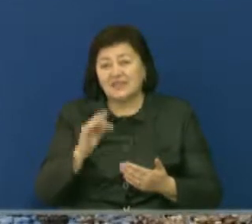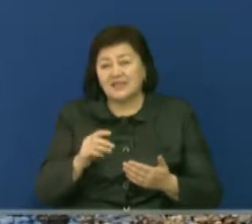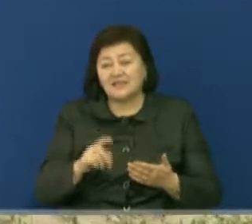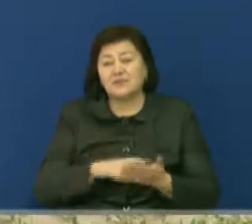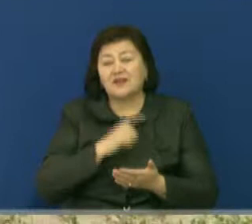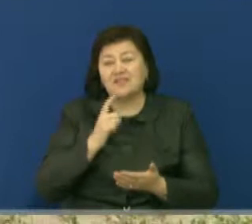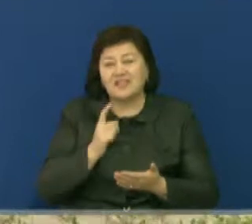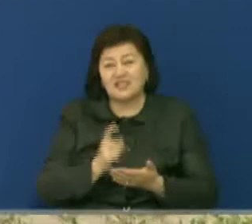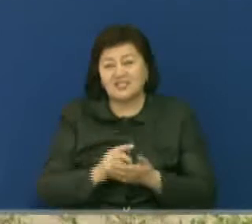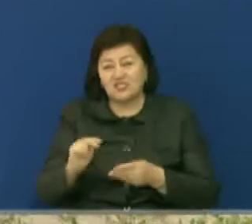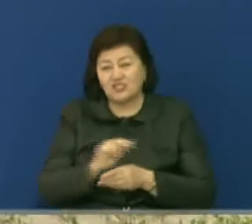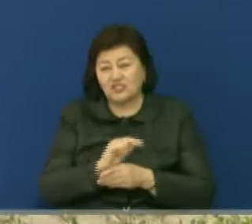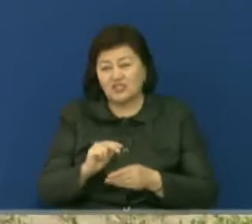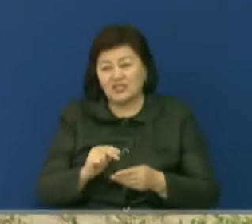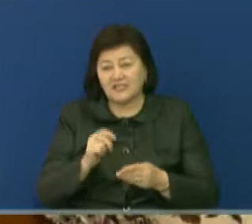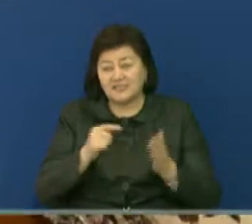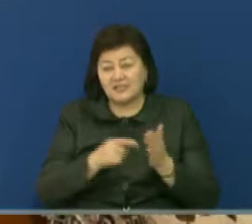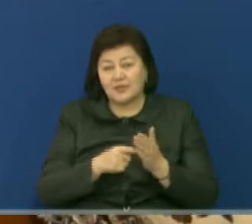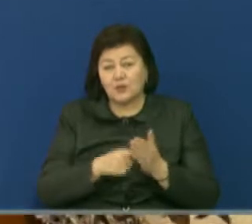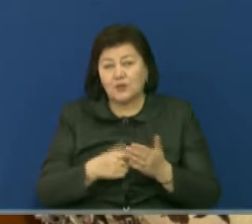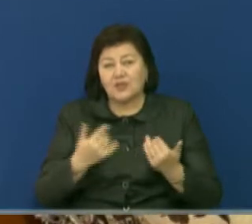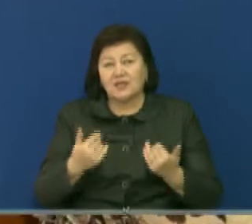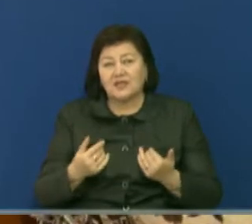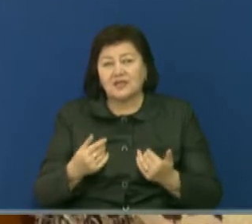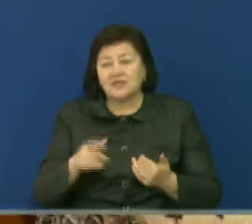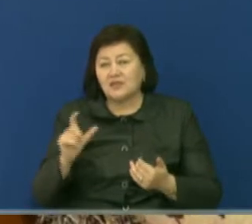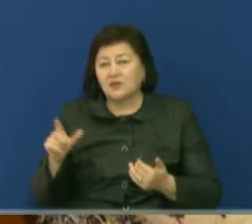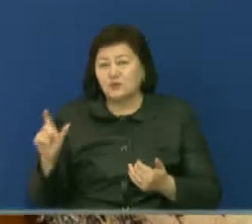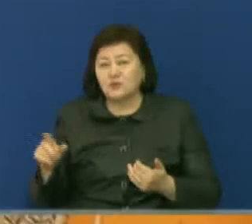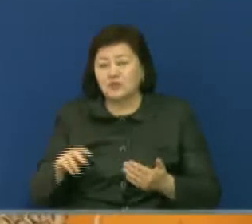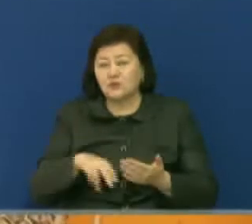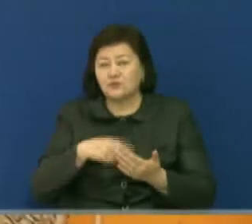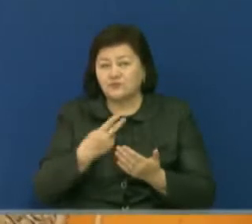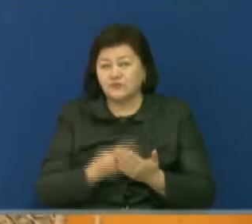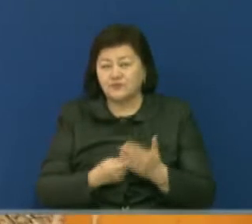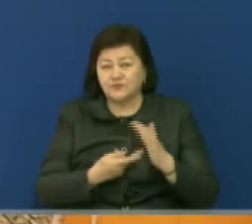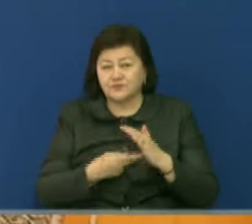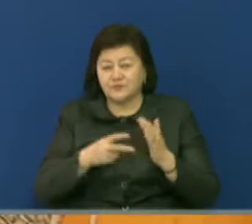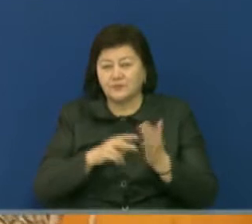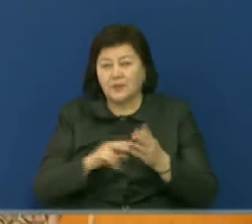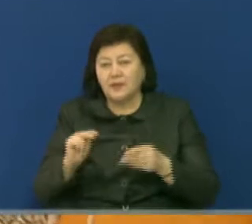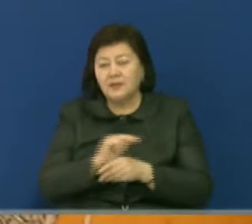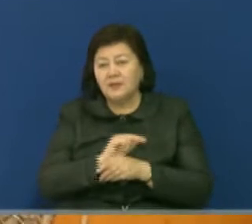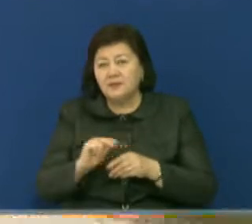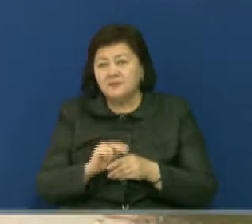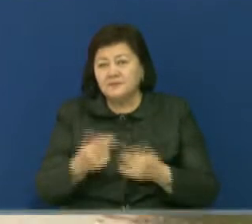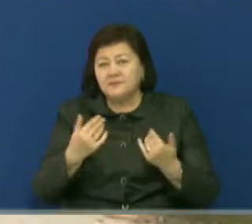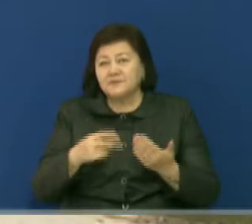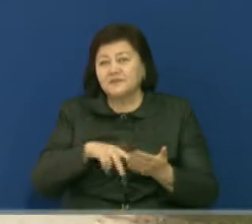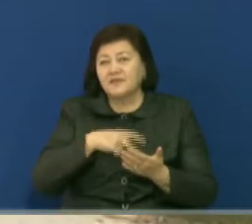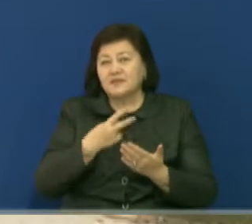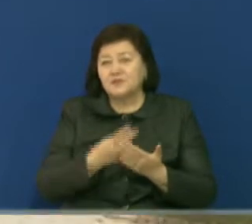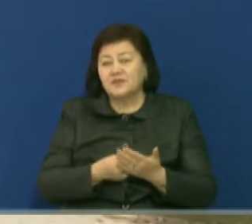Это призывники на срочную воинскую службу, пациенты, госпитализированные в стационарно-плановое и экстренное лечение,